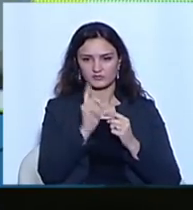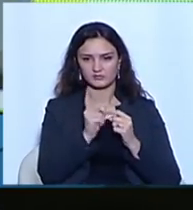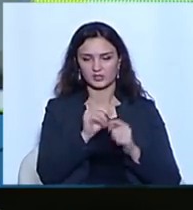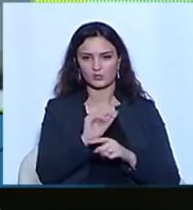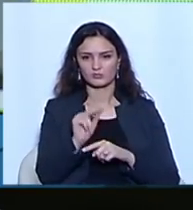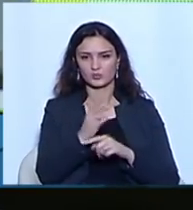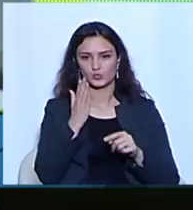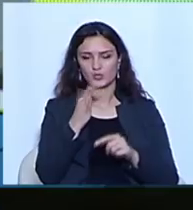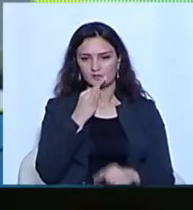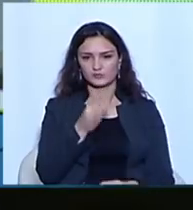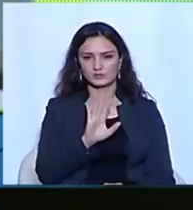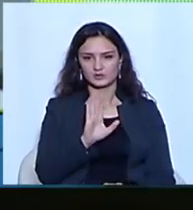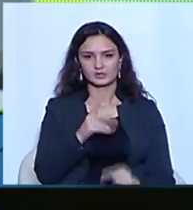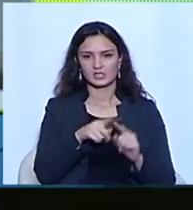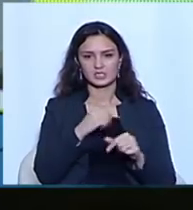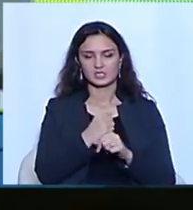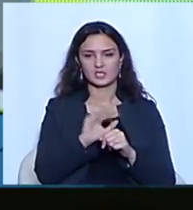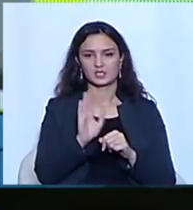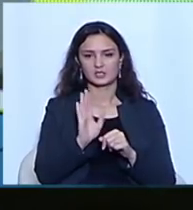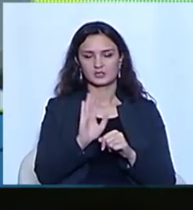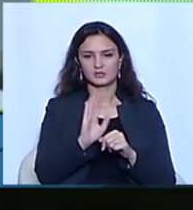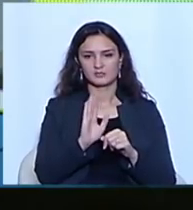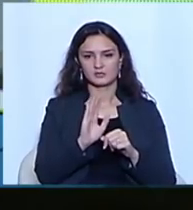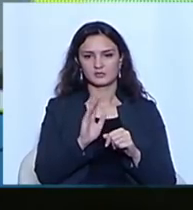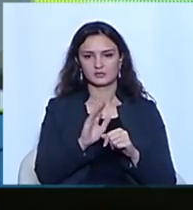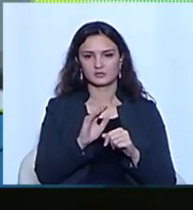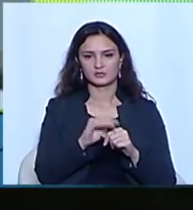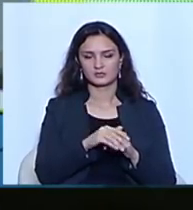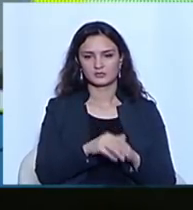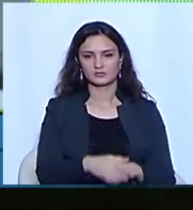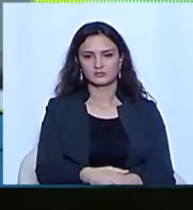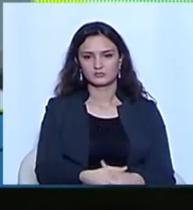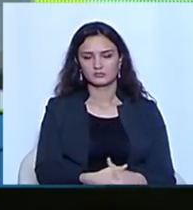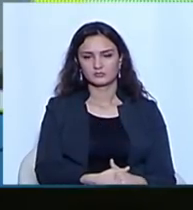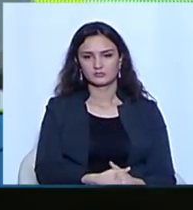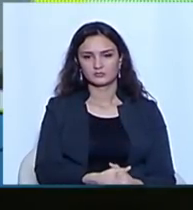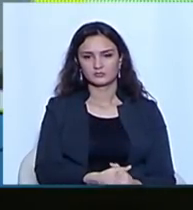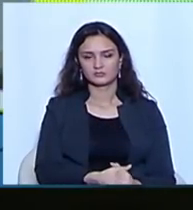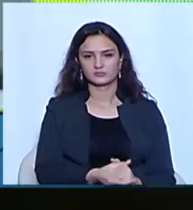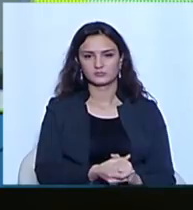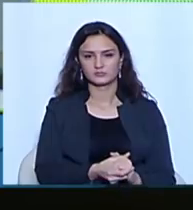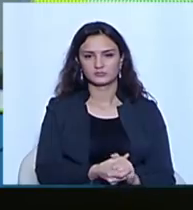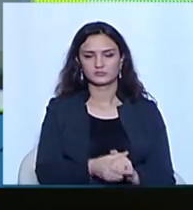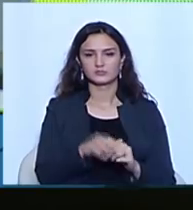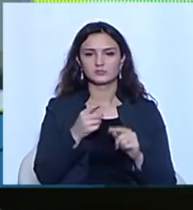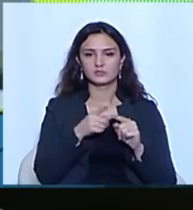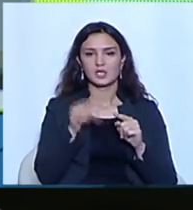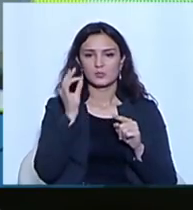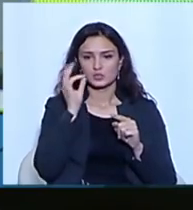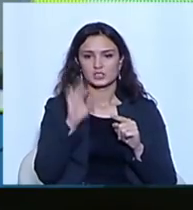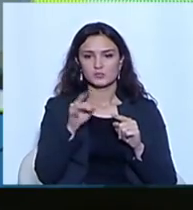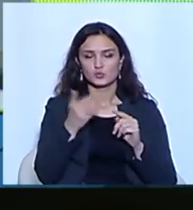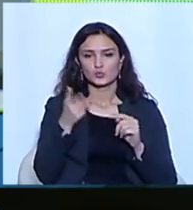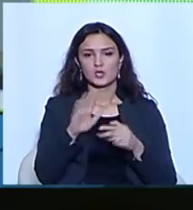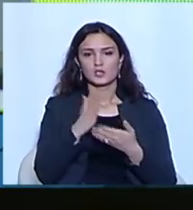აი თუ არ უთხარი, ისე არ გააკეთებს. ან მე უნდა გავაკეთო და თუ არაა გამოცდილებაში, გამოცდილებაში